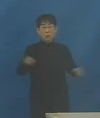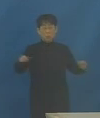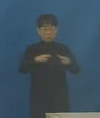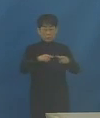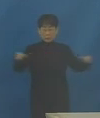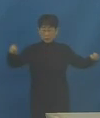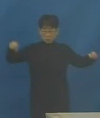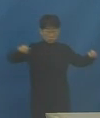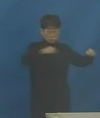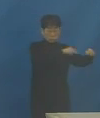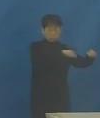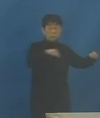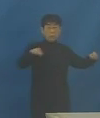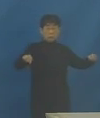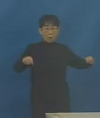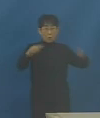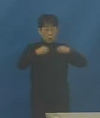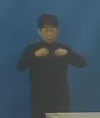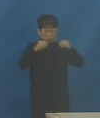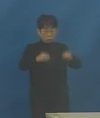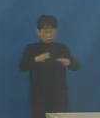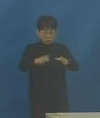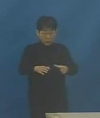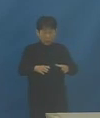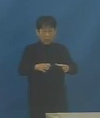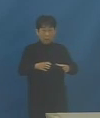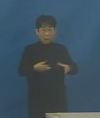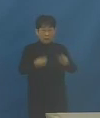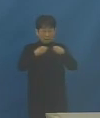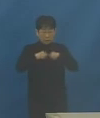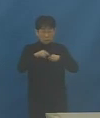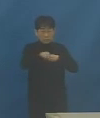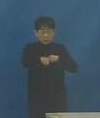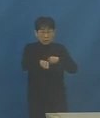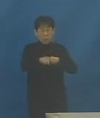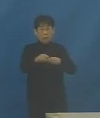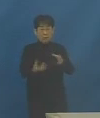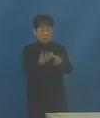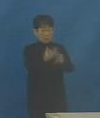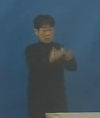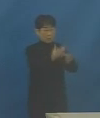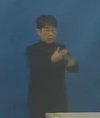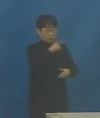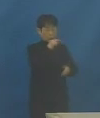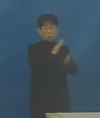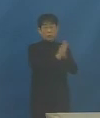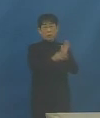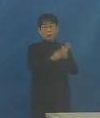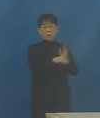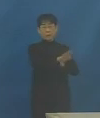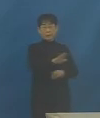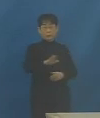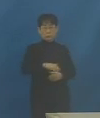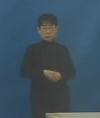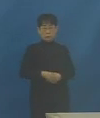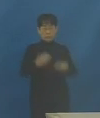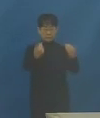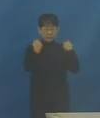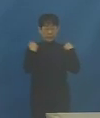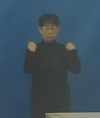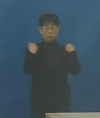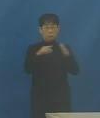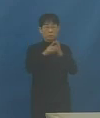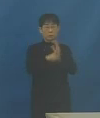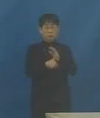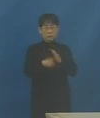したあの集団感染がた髪をしてますし本県も見られますでまぁそういうような体育の時の注意事項